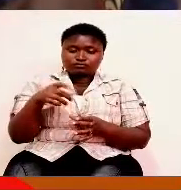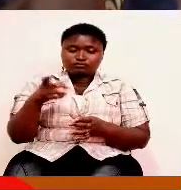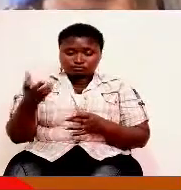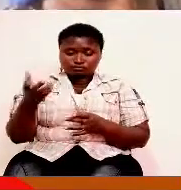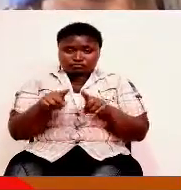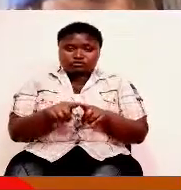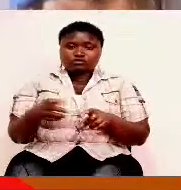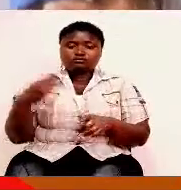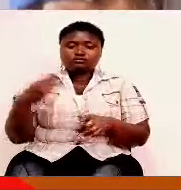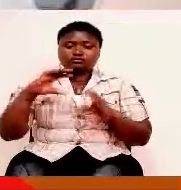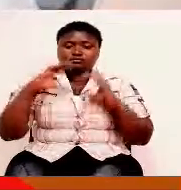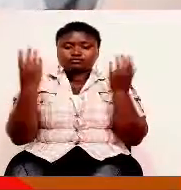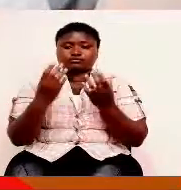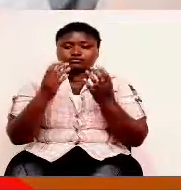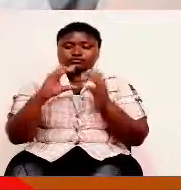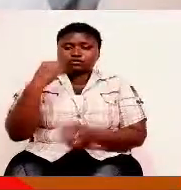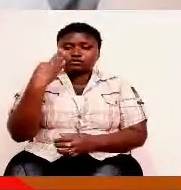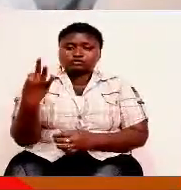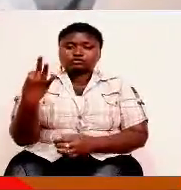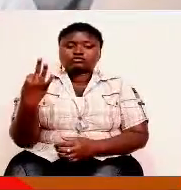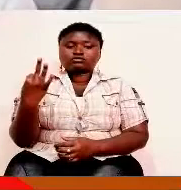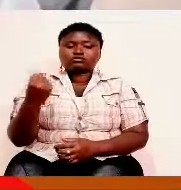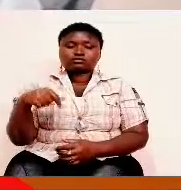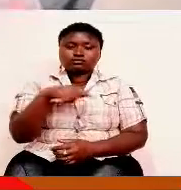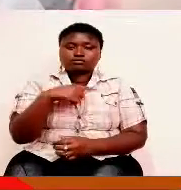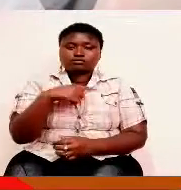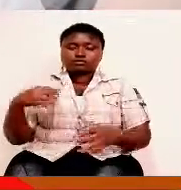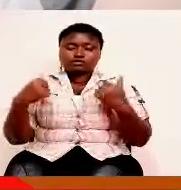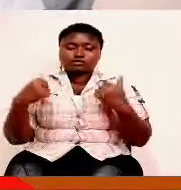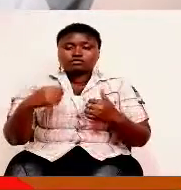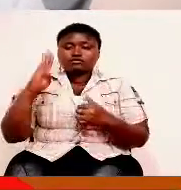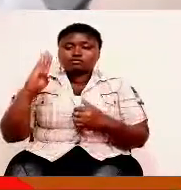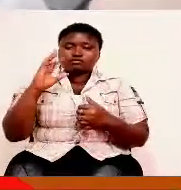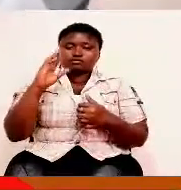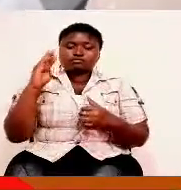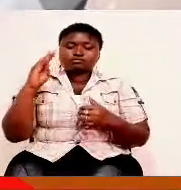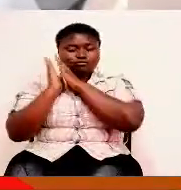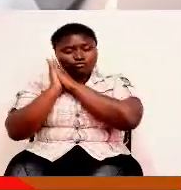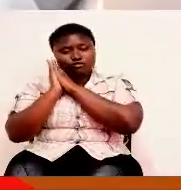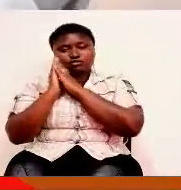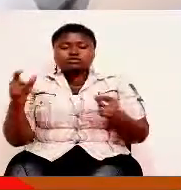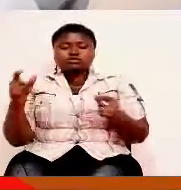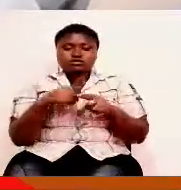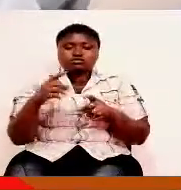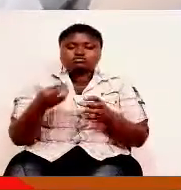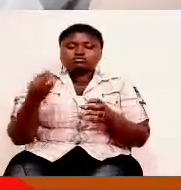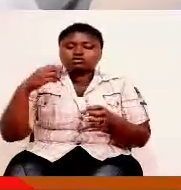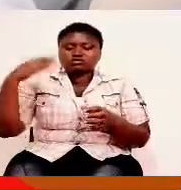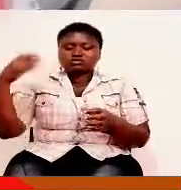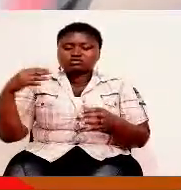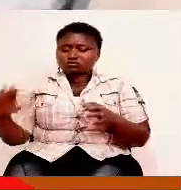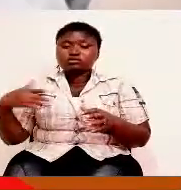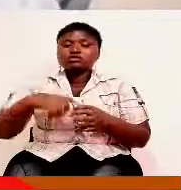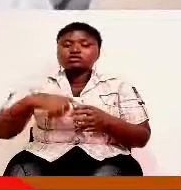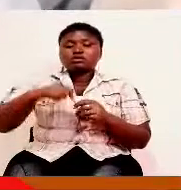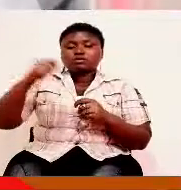na irathi idato. Kwa hote kani ige tuthole kiruwa boarding, ni udo wa shia na ili ya shi na aja, shia na ili ya shi tuja tuwe na shio, halu